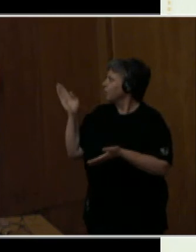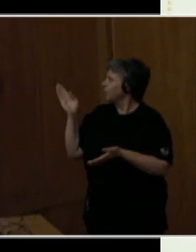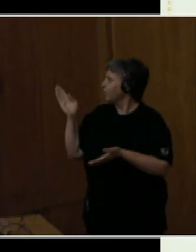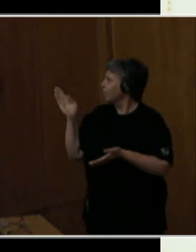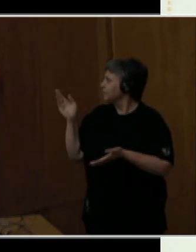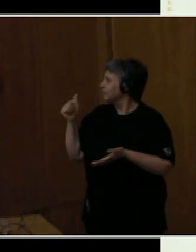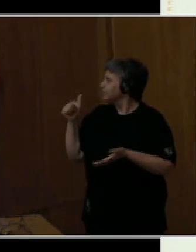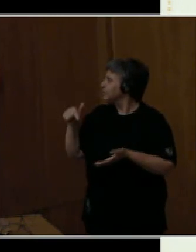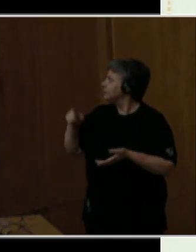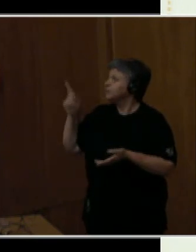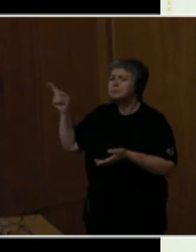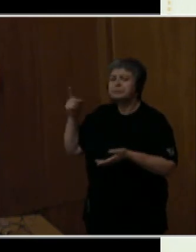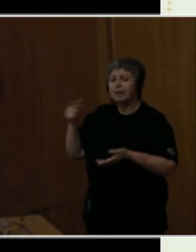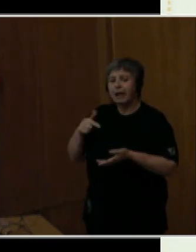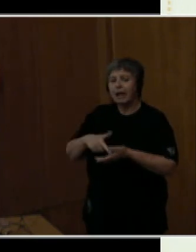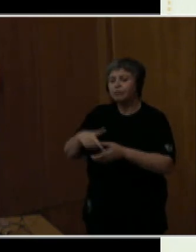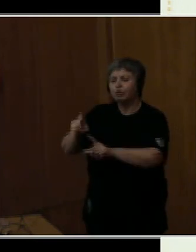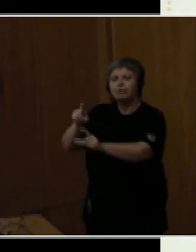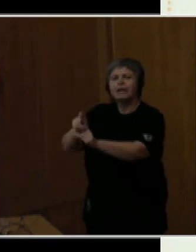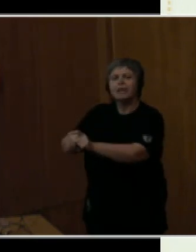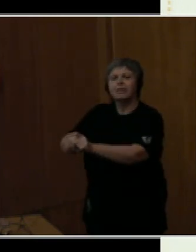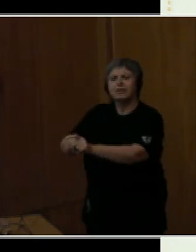μέχρι το κέντρο του παρόχου,